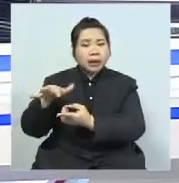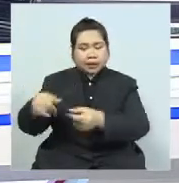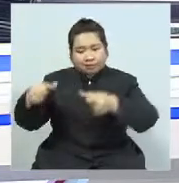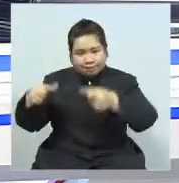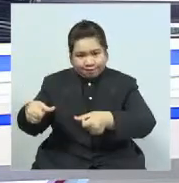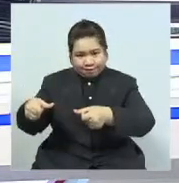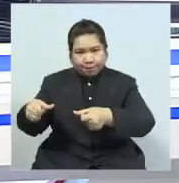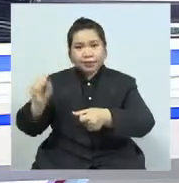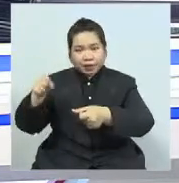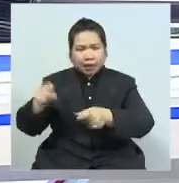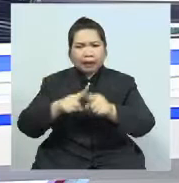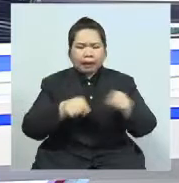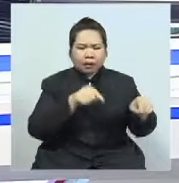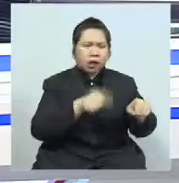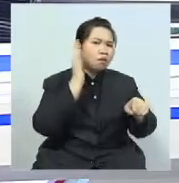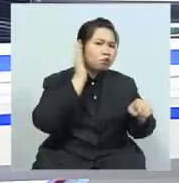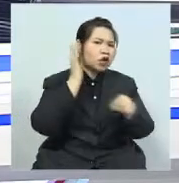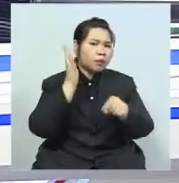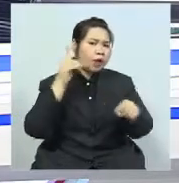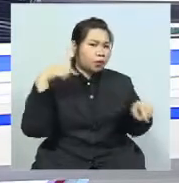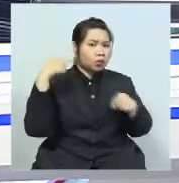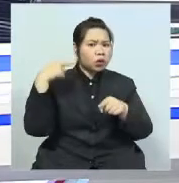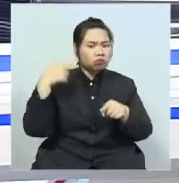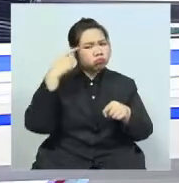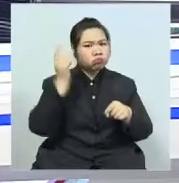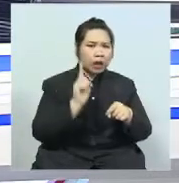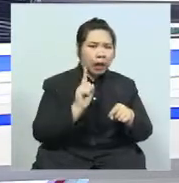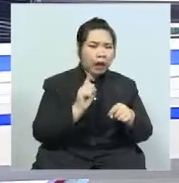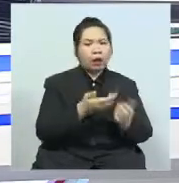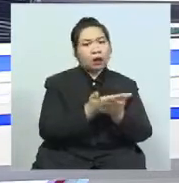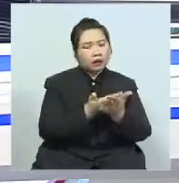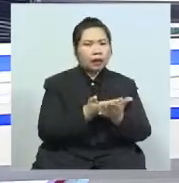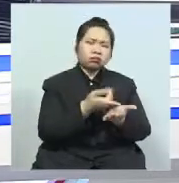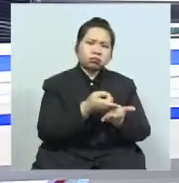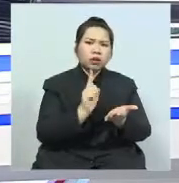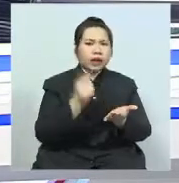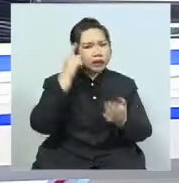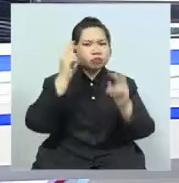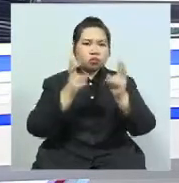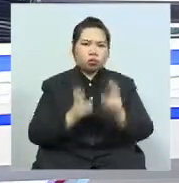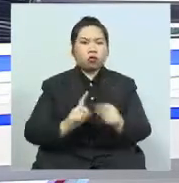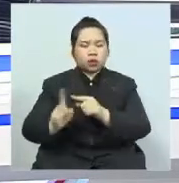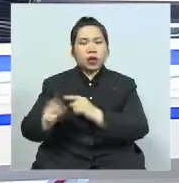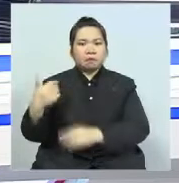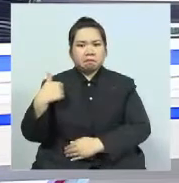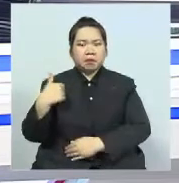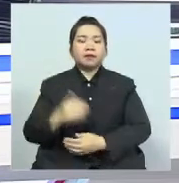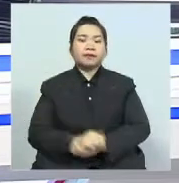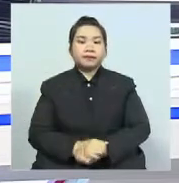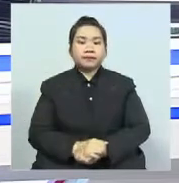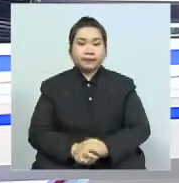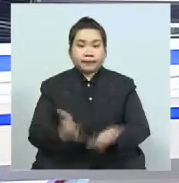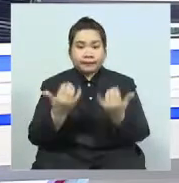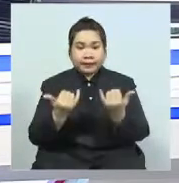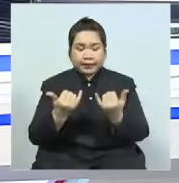จดทะเบียนสมรสและคู่ชีวิตล่ะสามารถที่จะทำได้หรือเปล่า เรื่องทรัพย์สินอีกนะคะ ถูกต้องค่ะมันมีหลากหลายประเด็นตอนนี้ที่ยังคุมเครือกันอยู่นะคะ